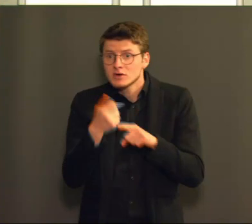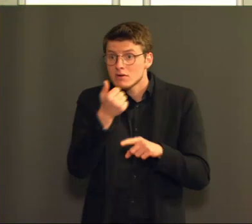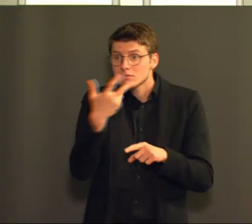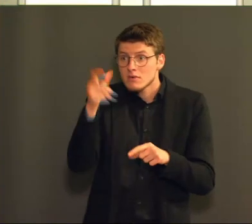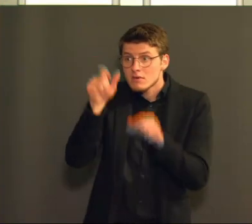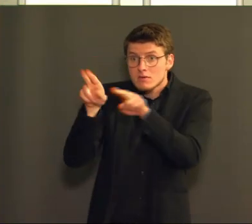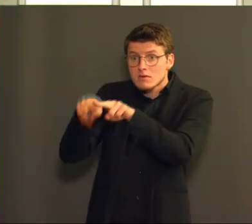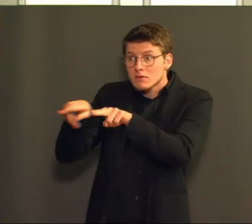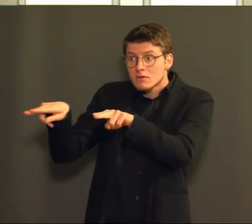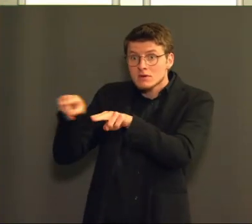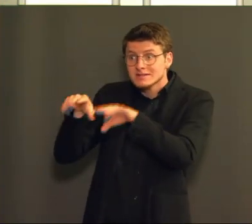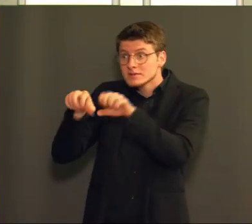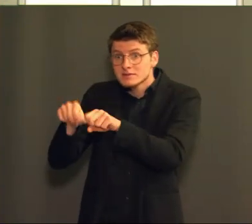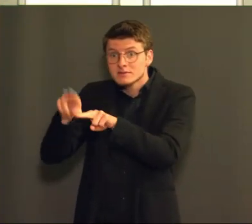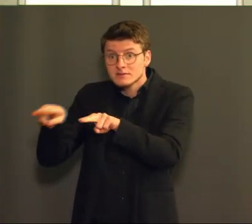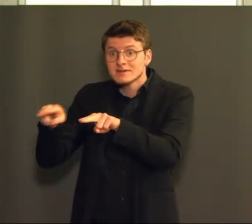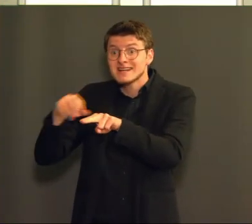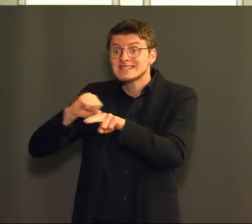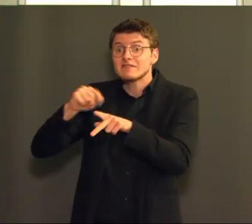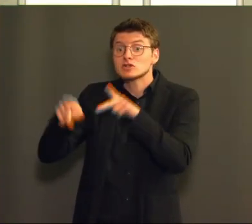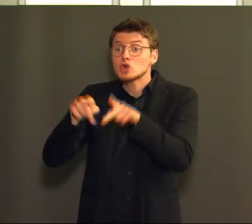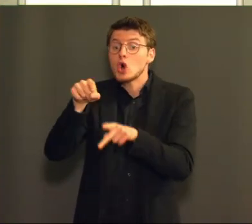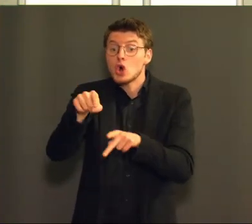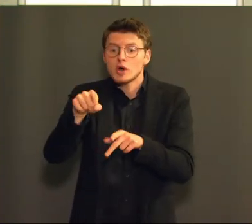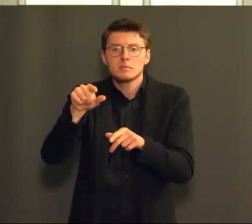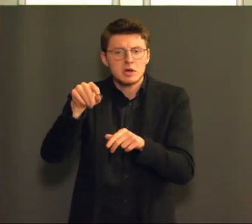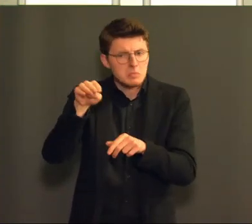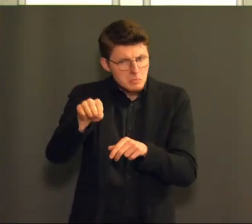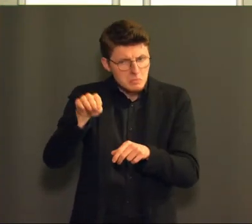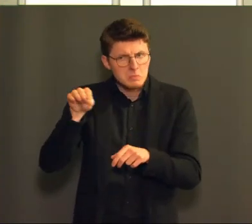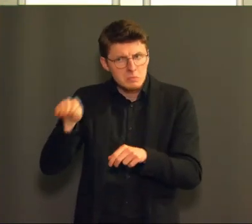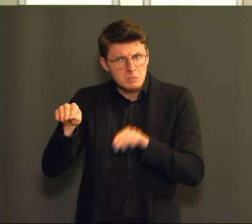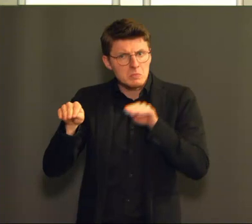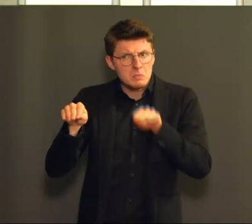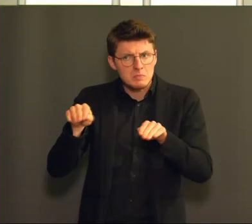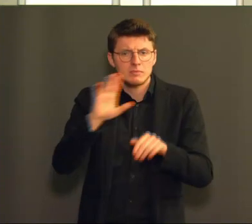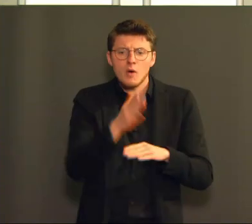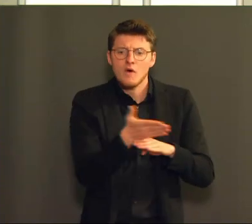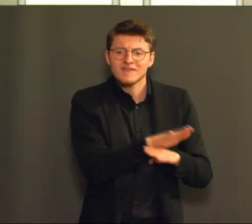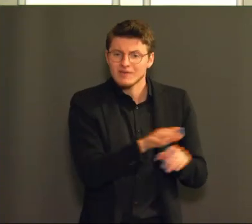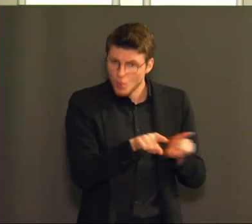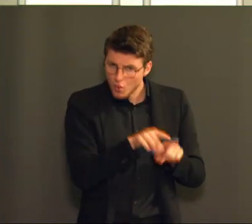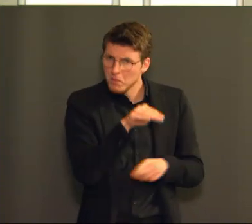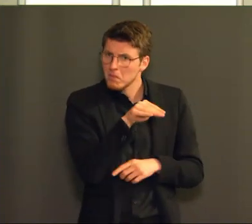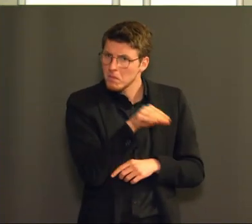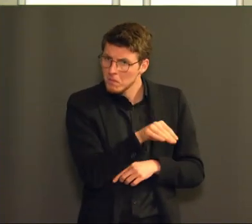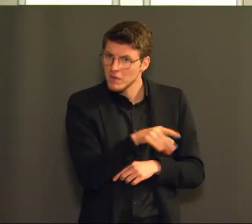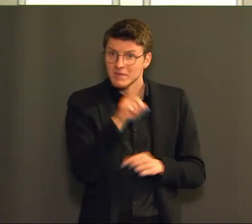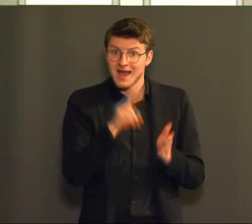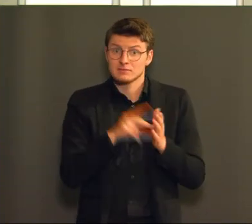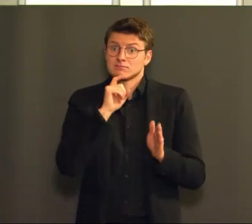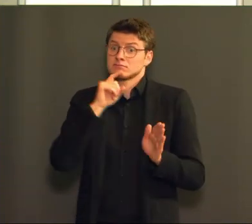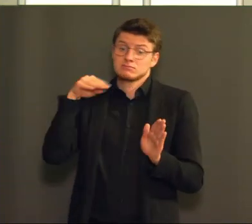vertonen, net als de overlijdenscijfers. Voorlopig zijn die dalingen wel nog te beperkt om op korte termijn reeds